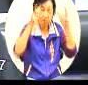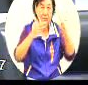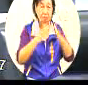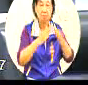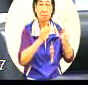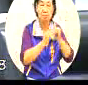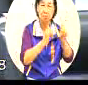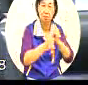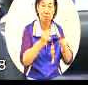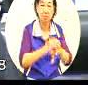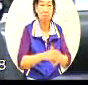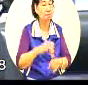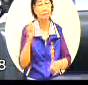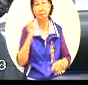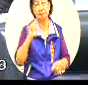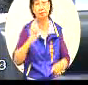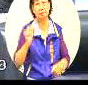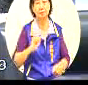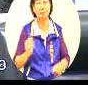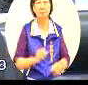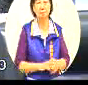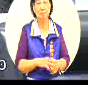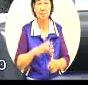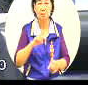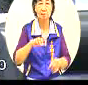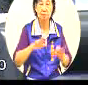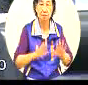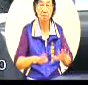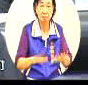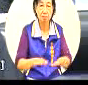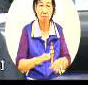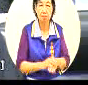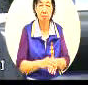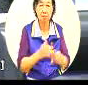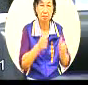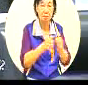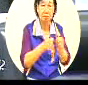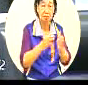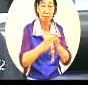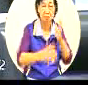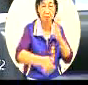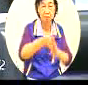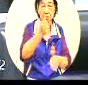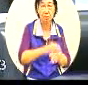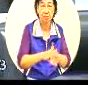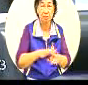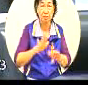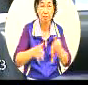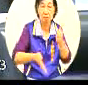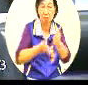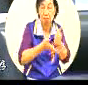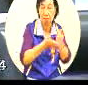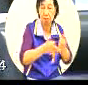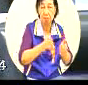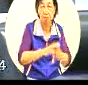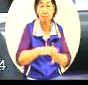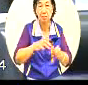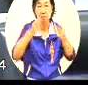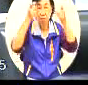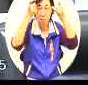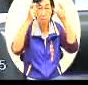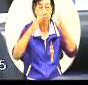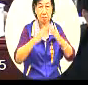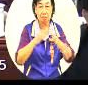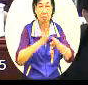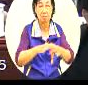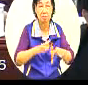体建议，因为咱是要鼓励。市长，副市长再讲一下，你鼓不鼓励高雄市未来应该要全面要来做这个